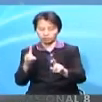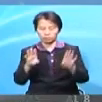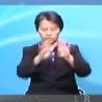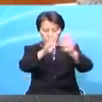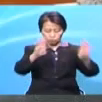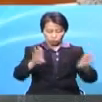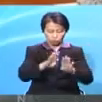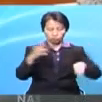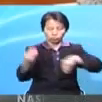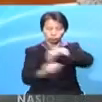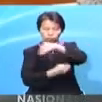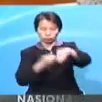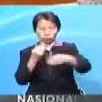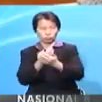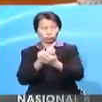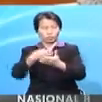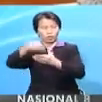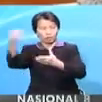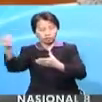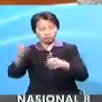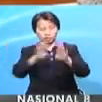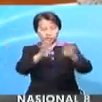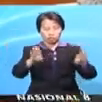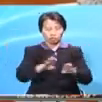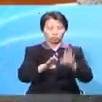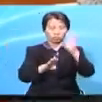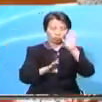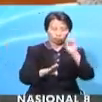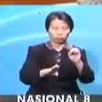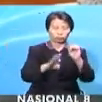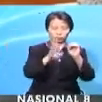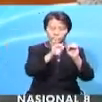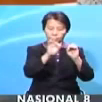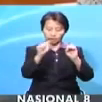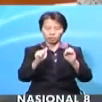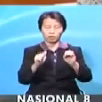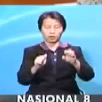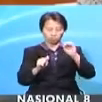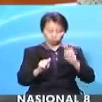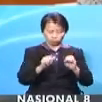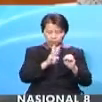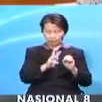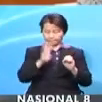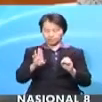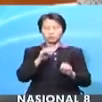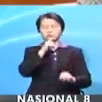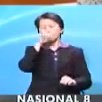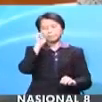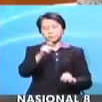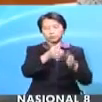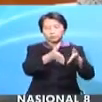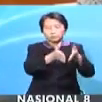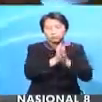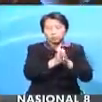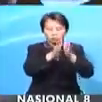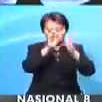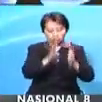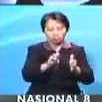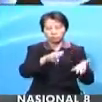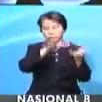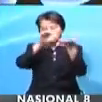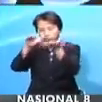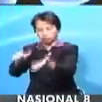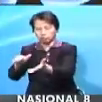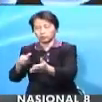asing yang berkaitan yaitu borong 09e dan 06b tidak memerlukan pemohon untuk membekal kamar